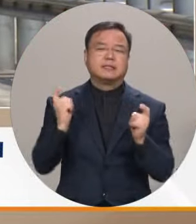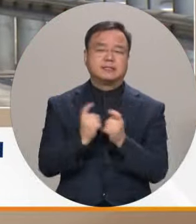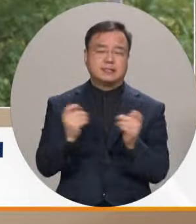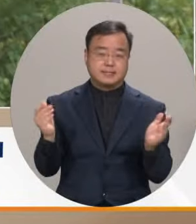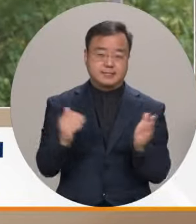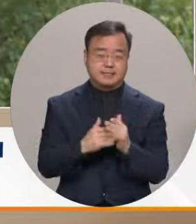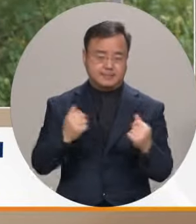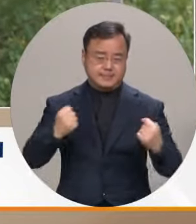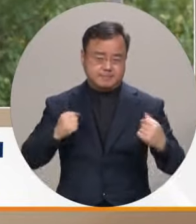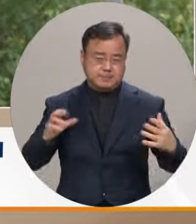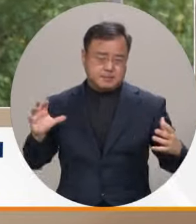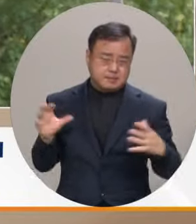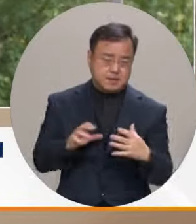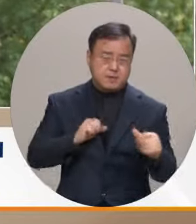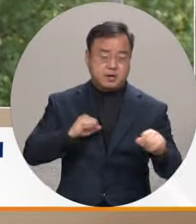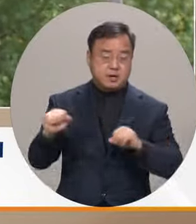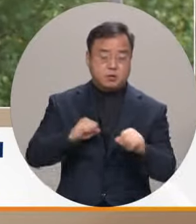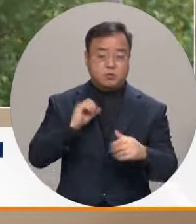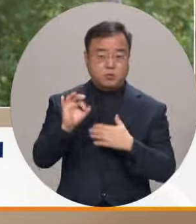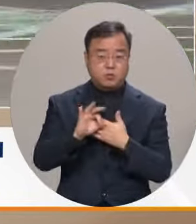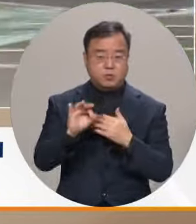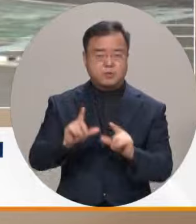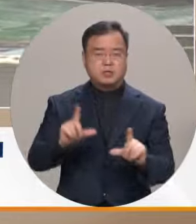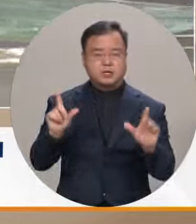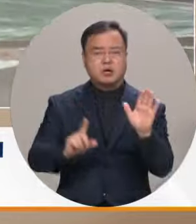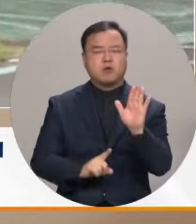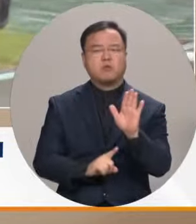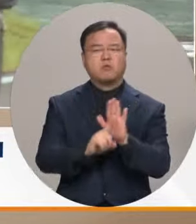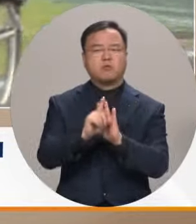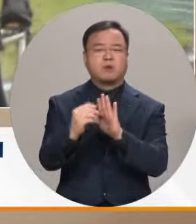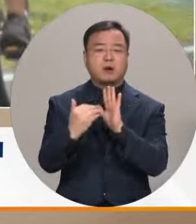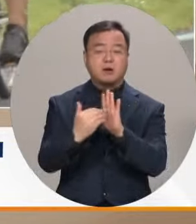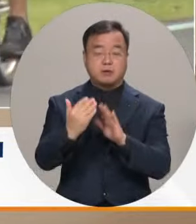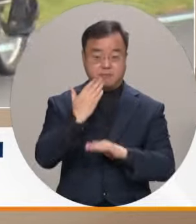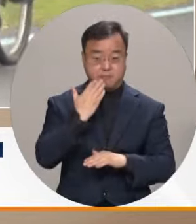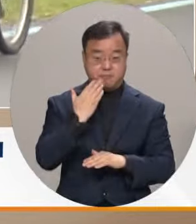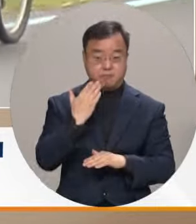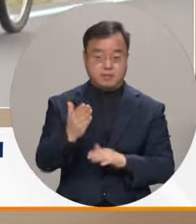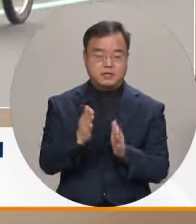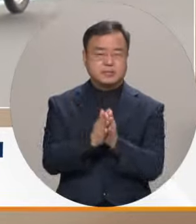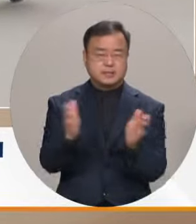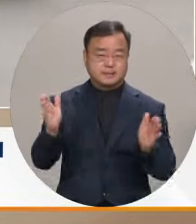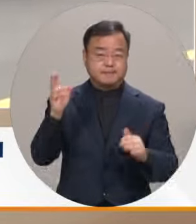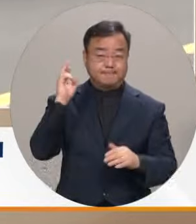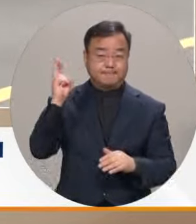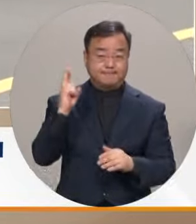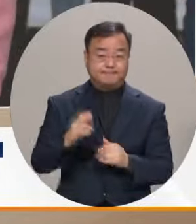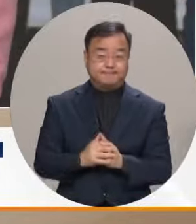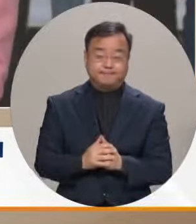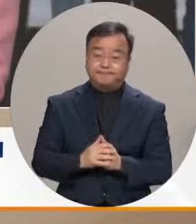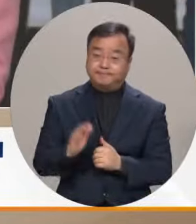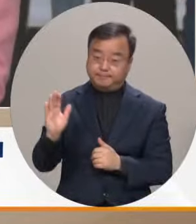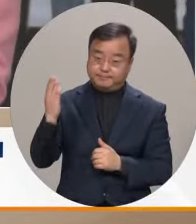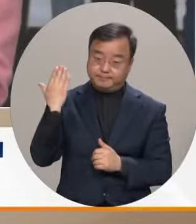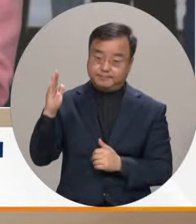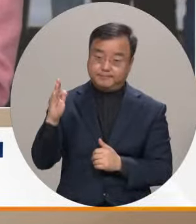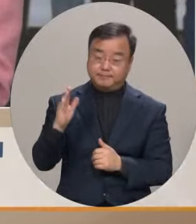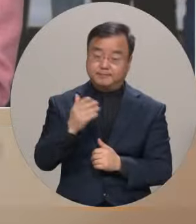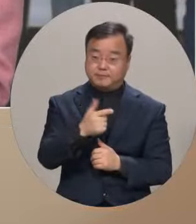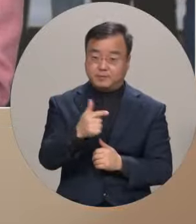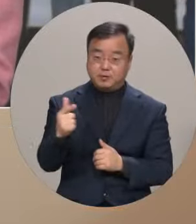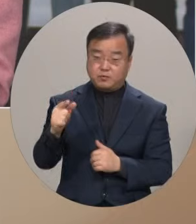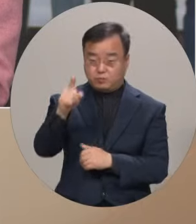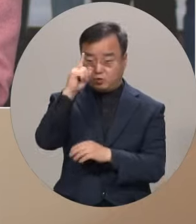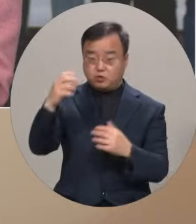힘을 합쳐 행동한다면 기후 변화를 막을 수 있는 좋은 발걸음이 되지 않을까요네 요즘 뭐 여러 부처에서 뭐 이런